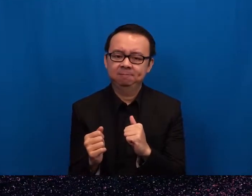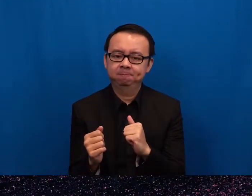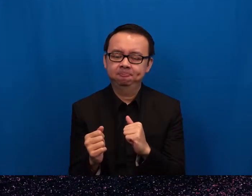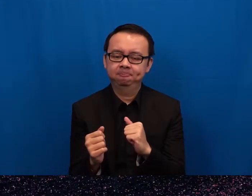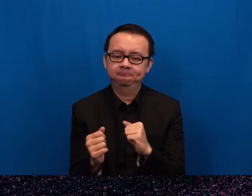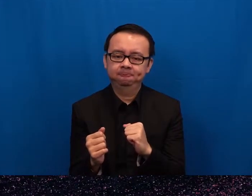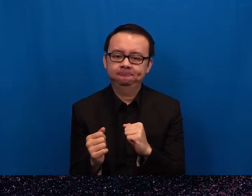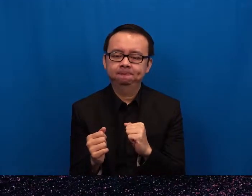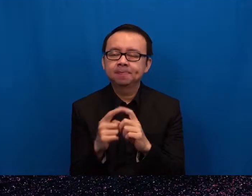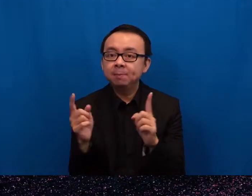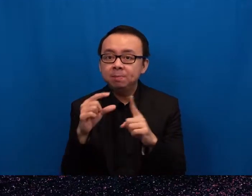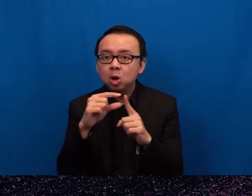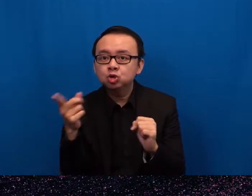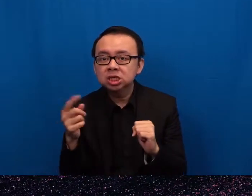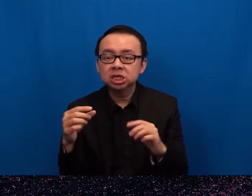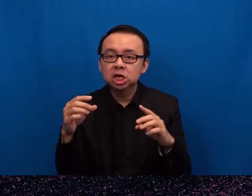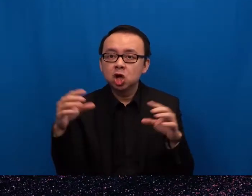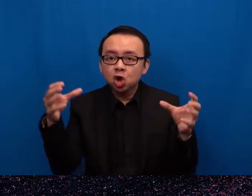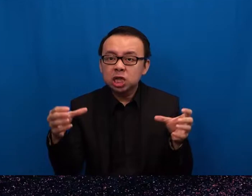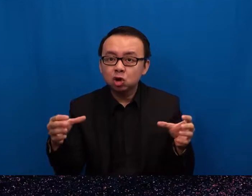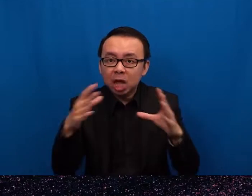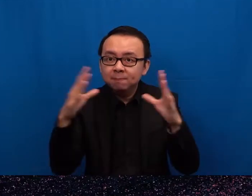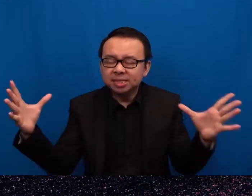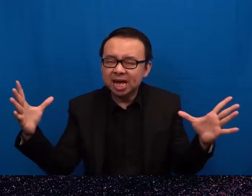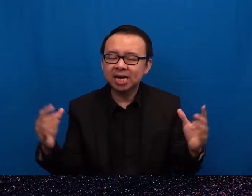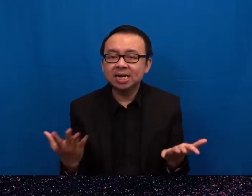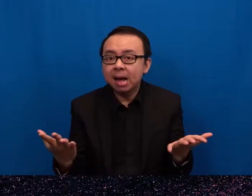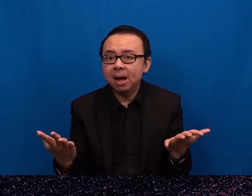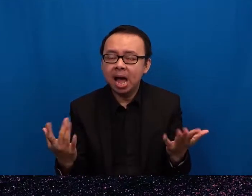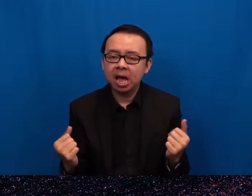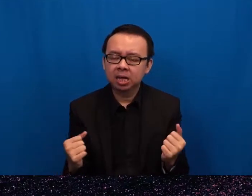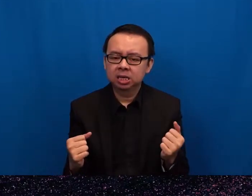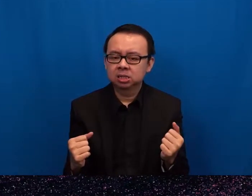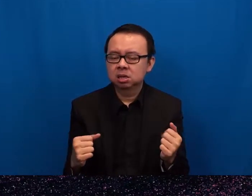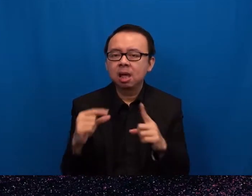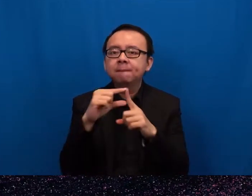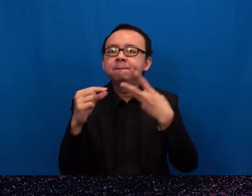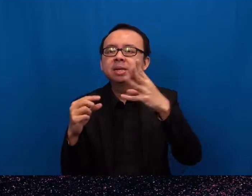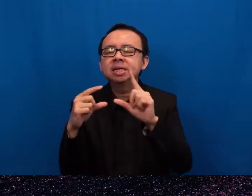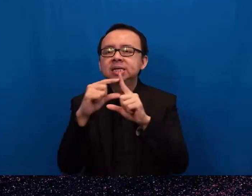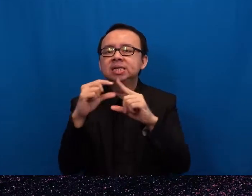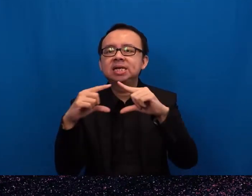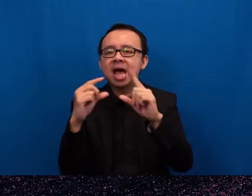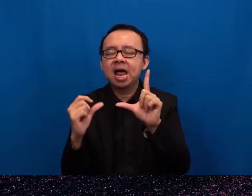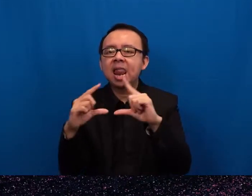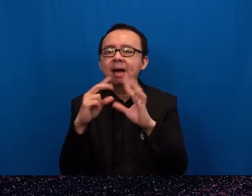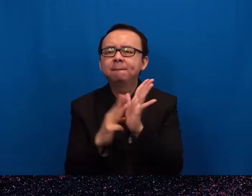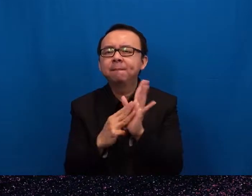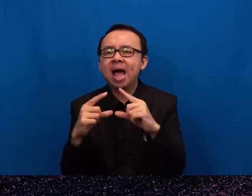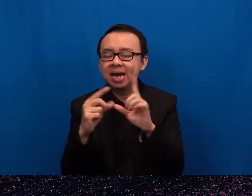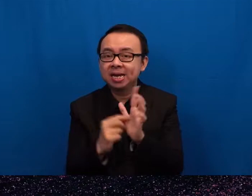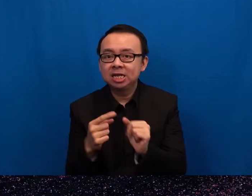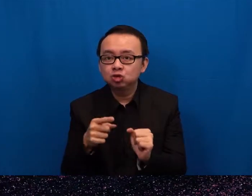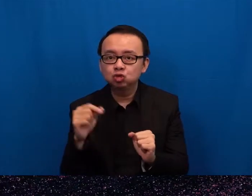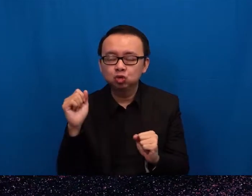metropolitan city. Ini maksudnya pasti secara rohani. Pedalaman bicara tentang daerah-daerah yang